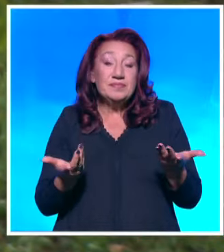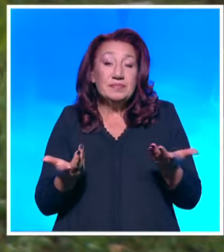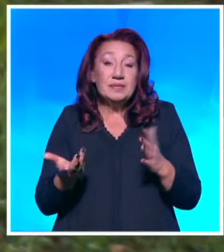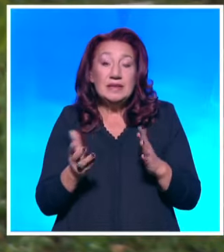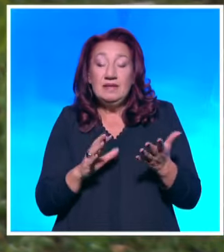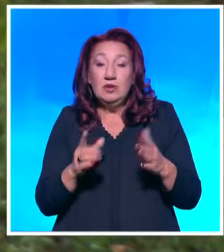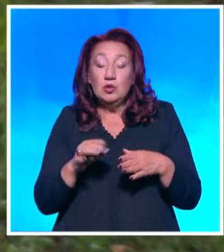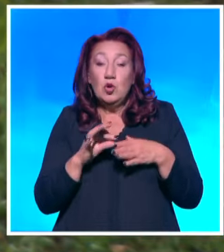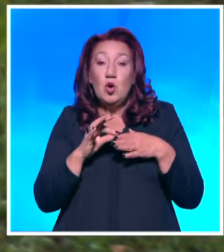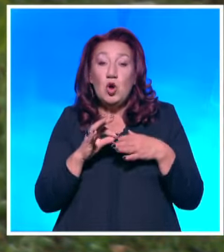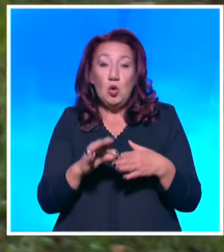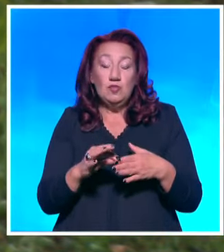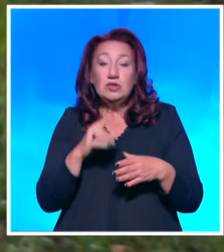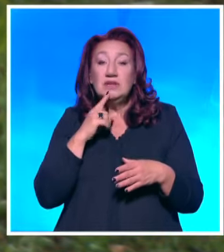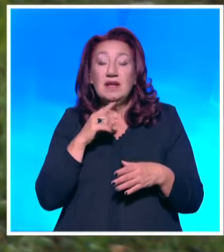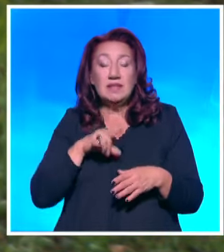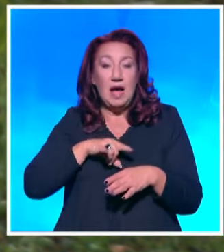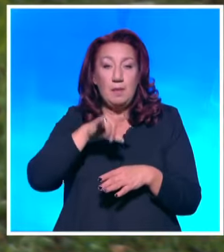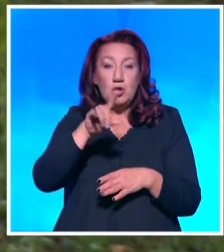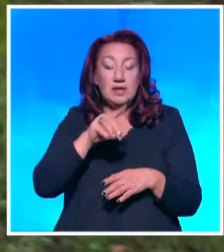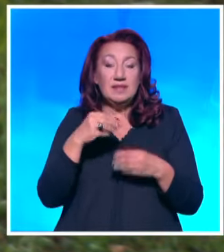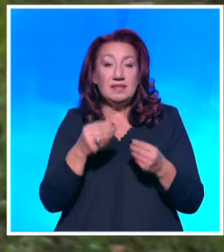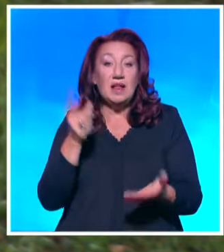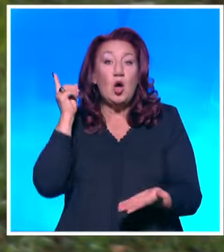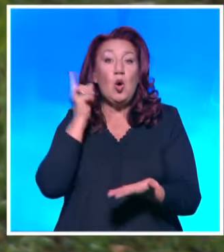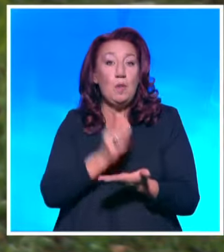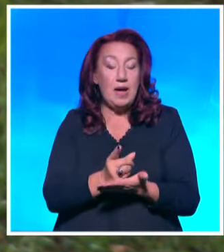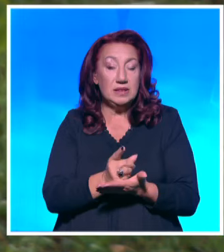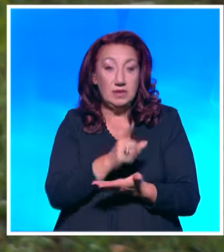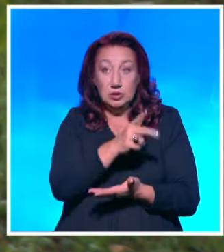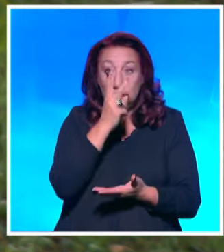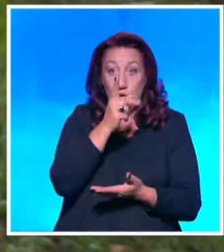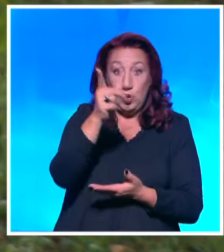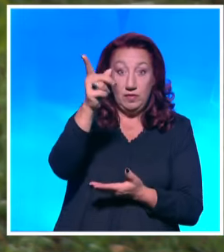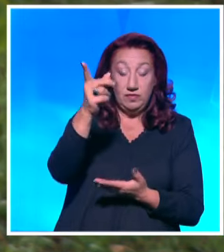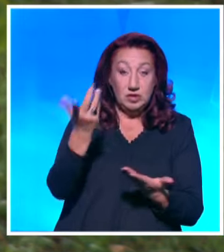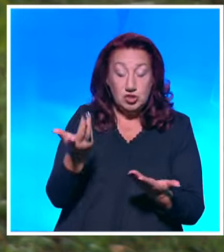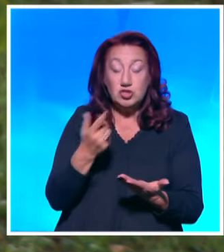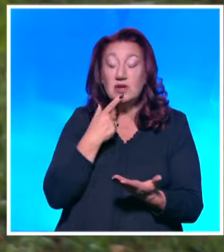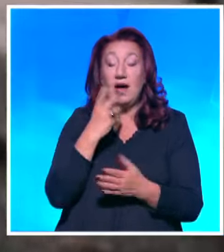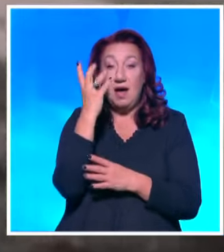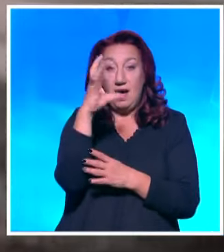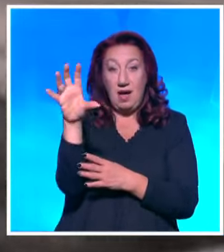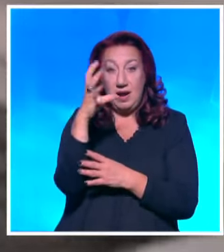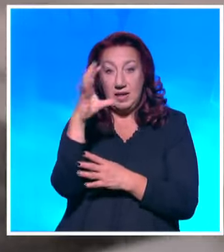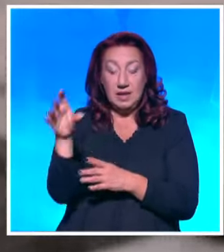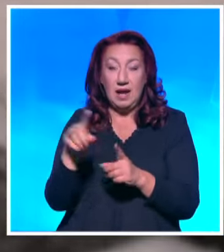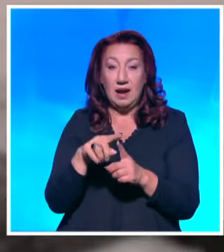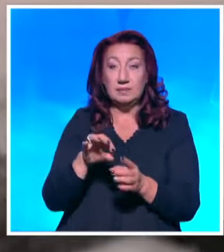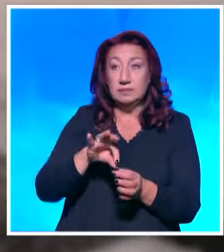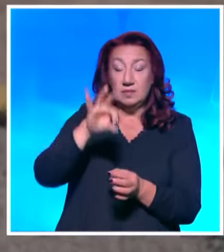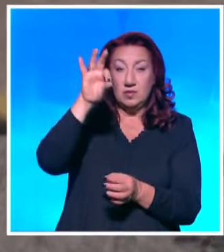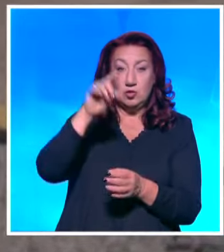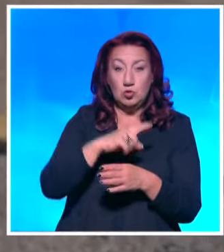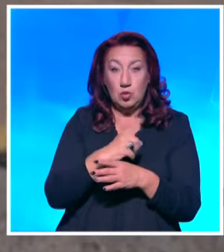подал на време команда за прекъсване изпълнението на фигурата, тъй като той е виждал и инструменталното, т.е. от радара и от висотомера, и от визуалното става в